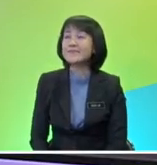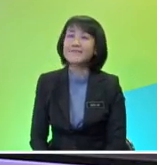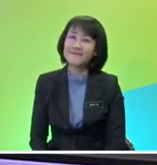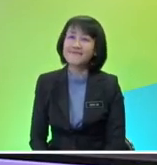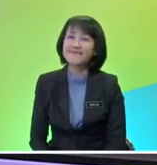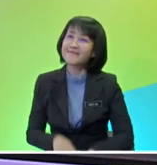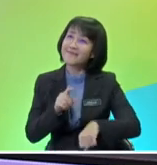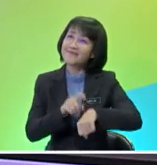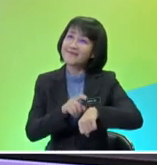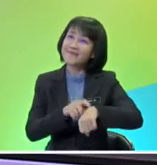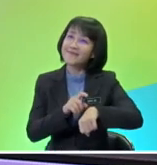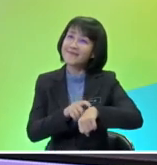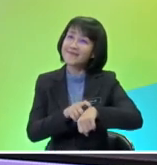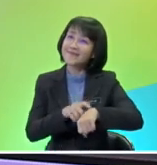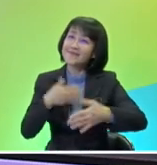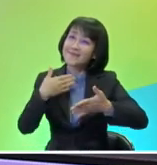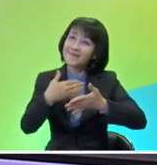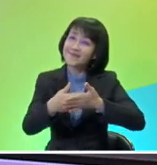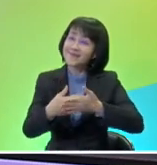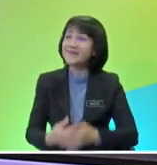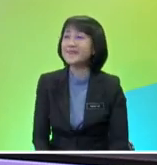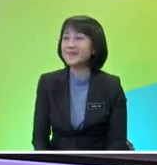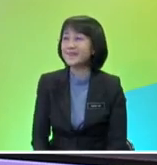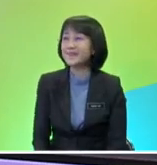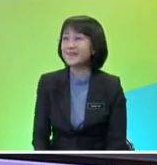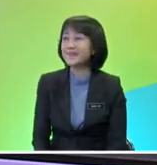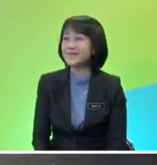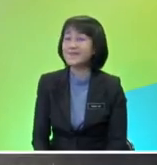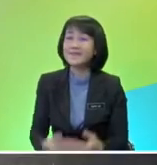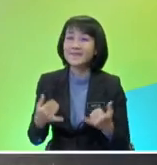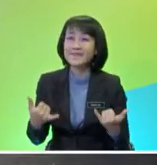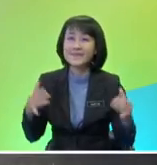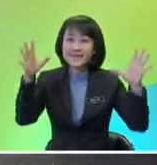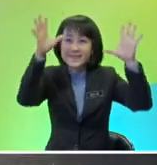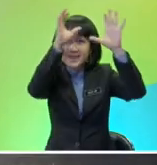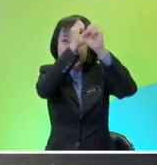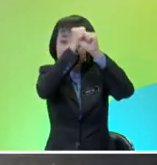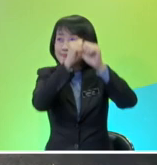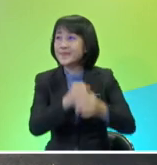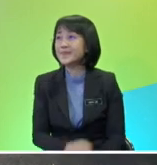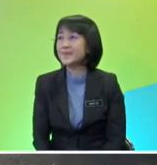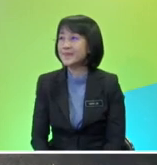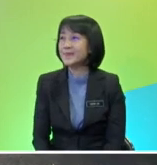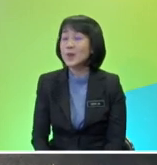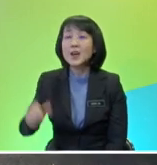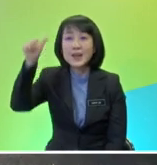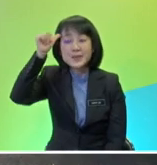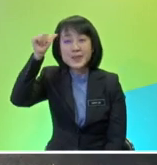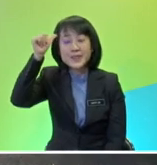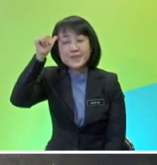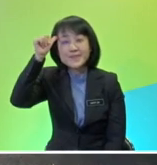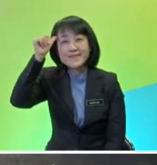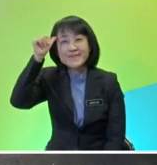kita. Jadi cikgu, mungkin cikgu boleh berikan pentaksiran keseluruhan, cikgu. Silakan. Nampaknya Akmal pada hari ini sangat